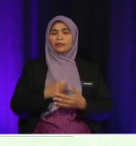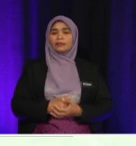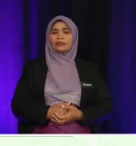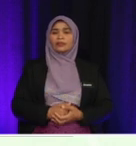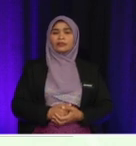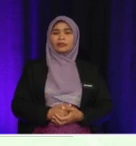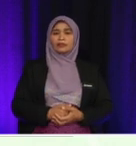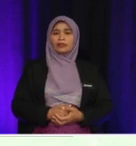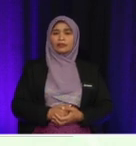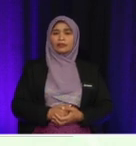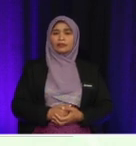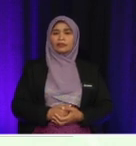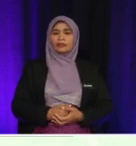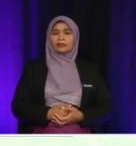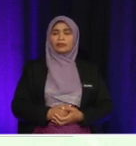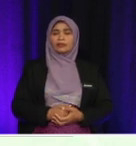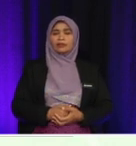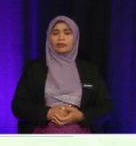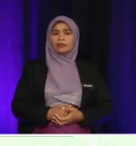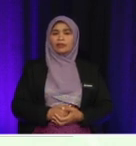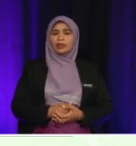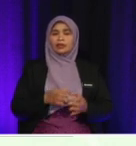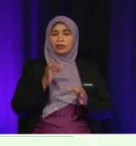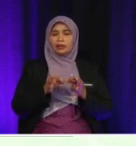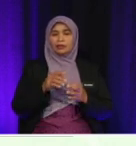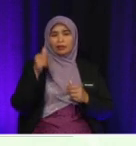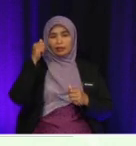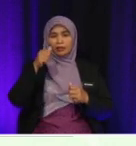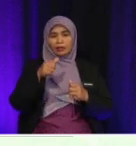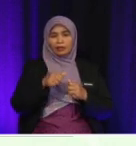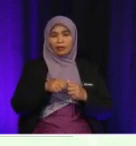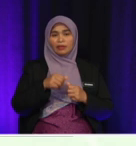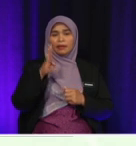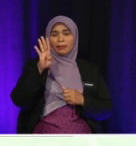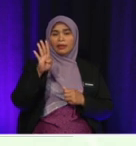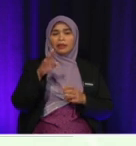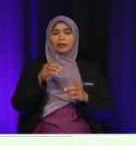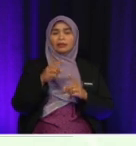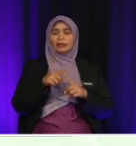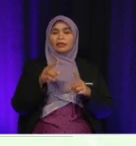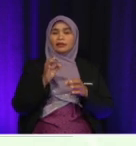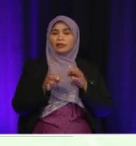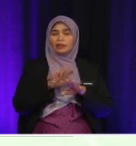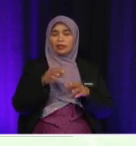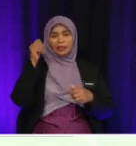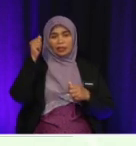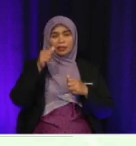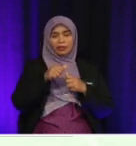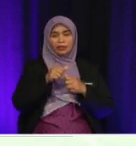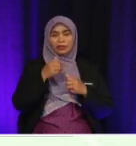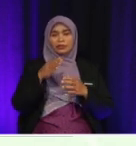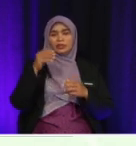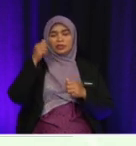Baghdad ini ada empat ya kalau ingat keempat-empat ni sangat bagus tapi kalau tak ingat keempat-empat ni sekurang-kurangnya ingat